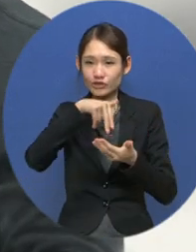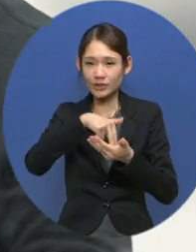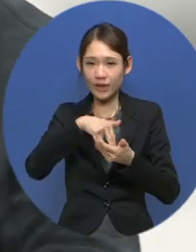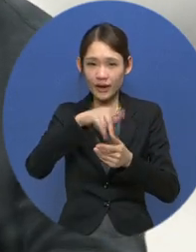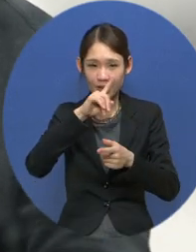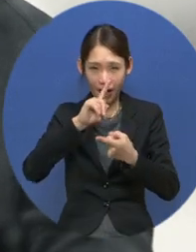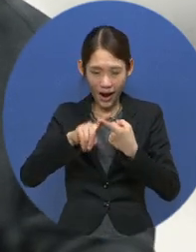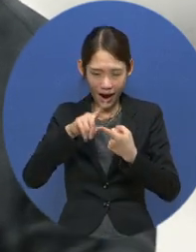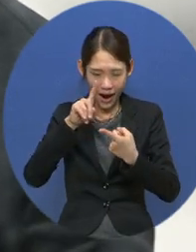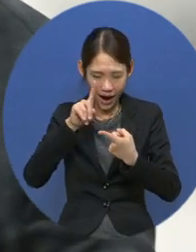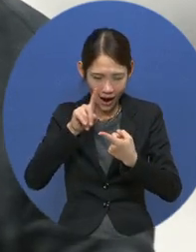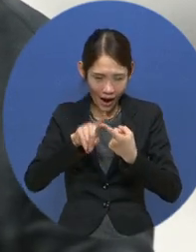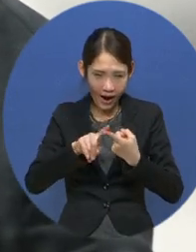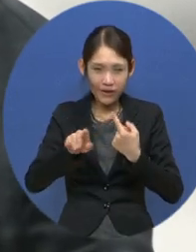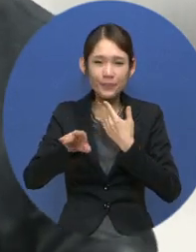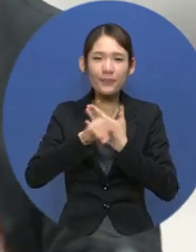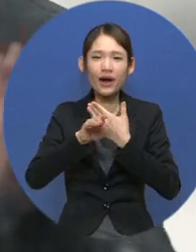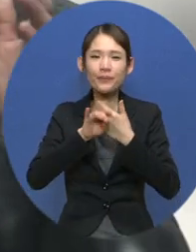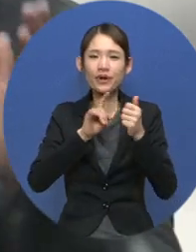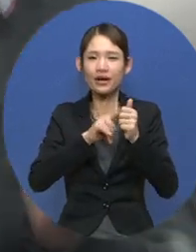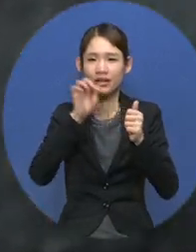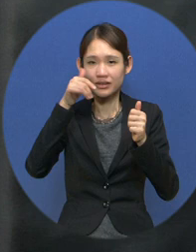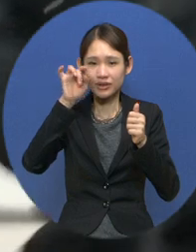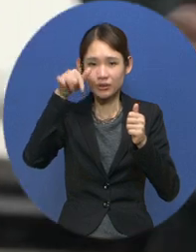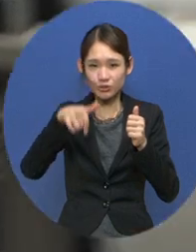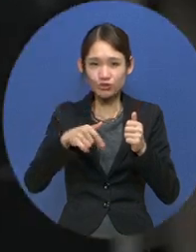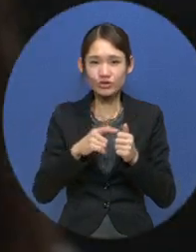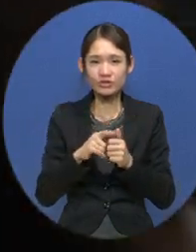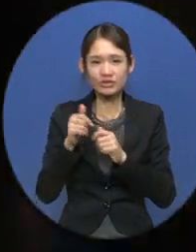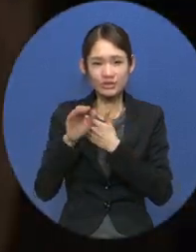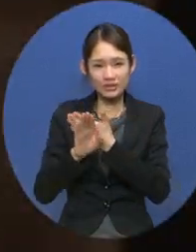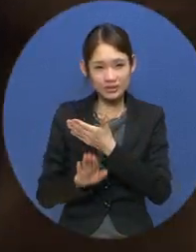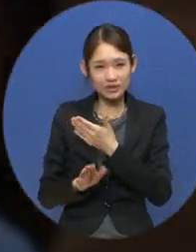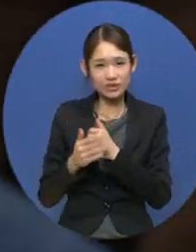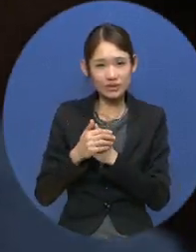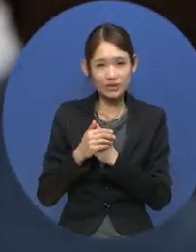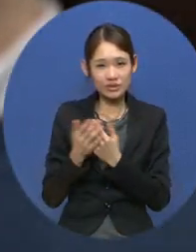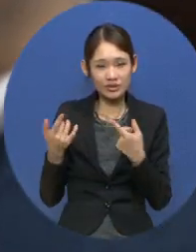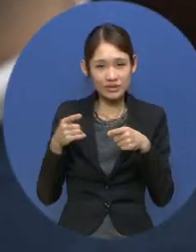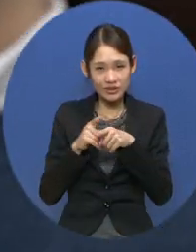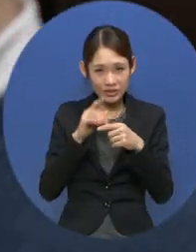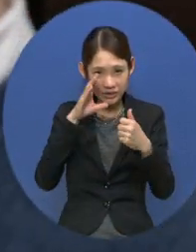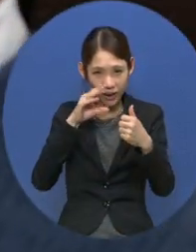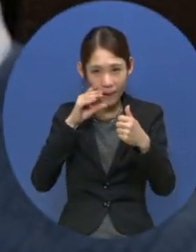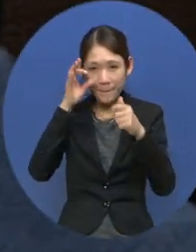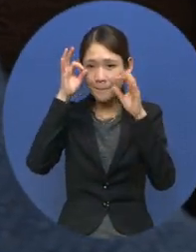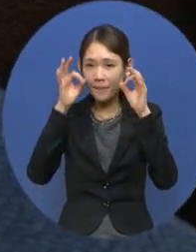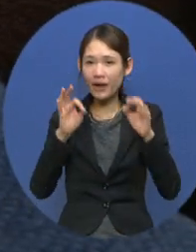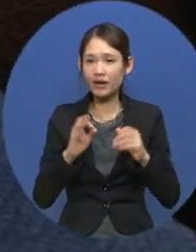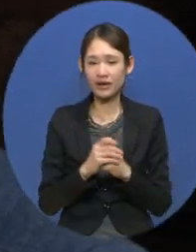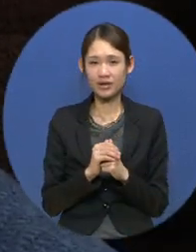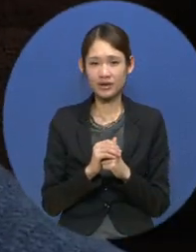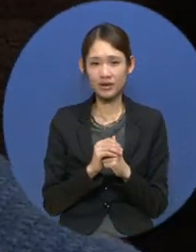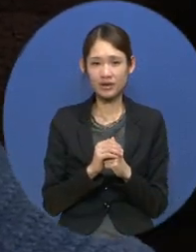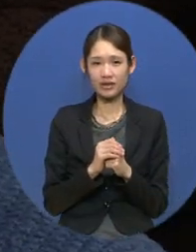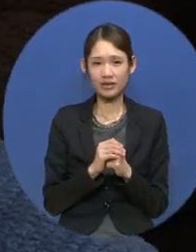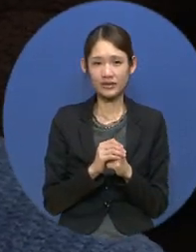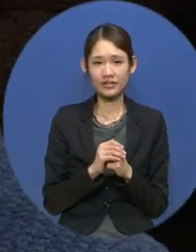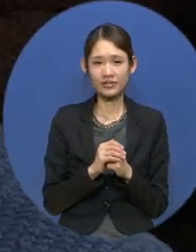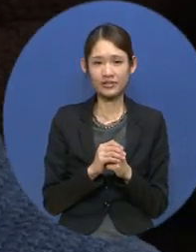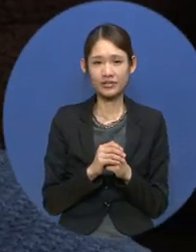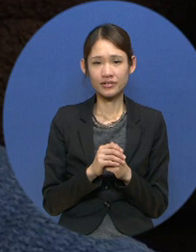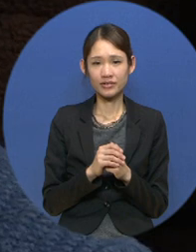고스란히 빠져드는 혁준 씨. 어떨까? 희강 씨도 후배 혁준 씨의 연기를 열심히 모니터링 해봅니다. 오라조라 넣는 거야.